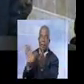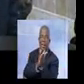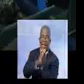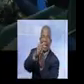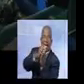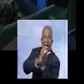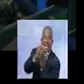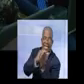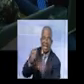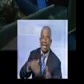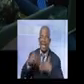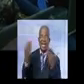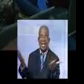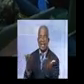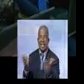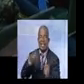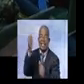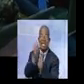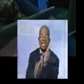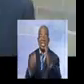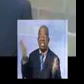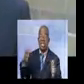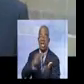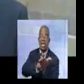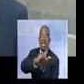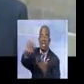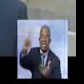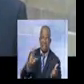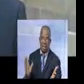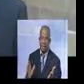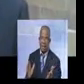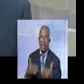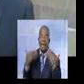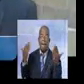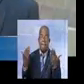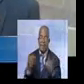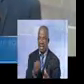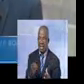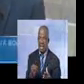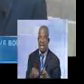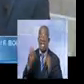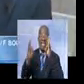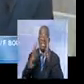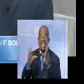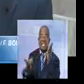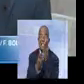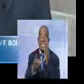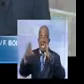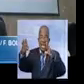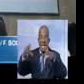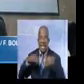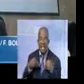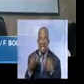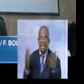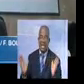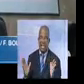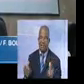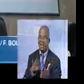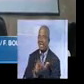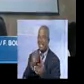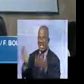CFA. Un taux d'exécution faible, selon Abdourahman Cissé, le ministre chargé du budget, vu le montant prévu à